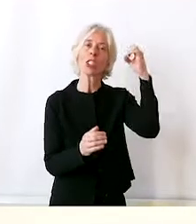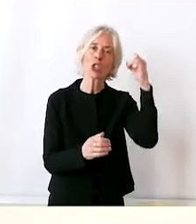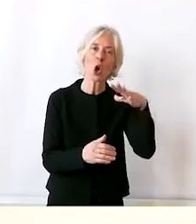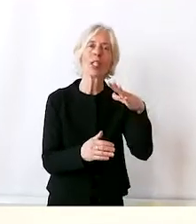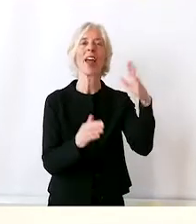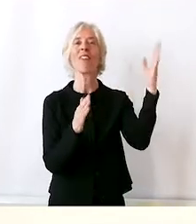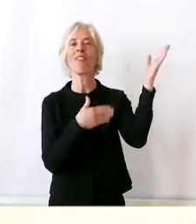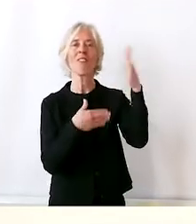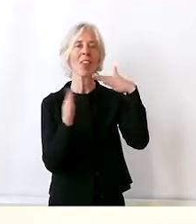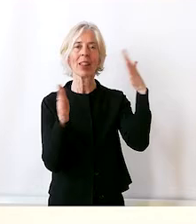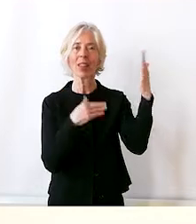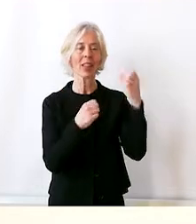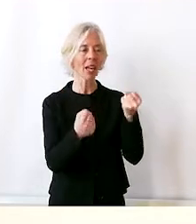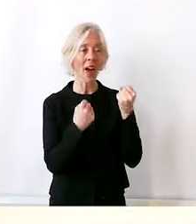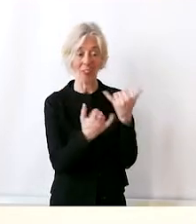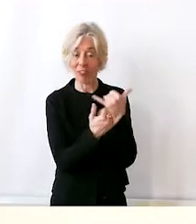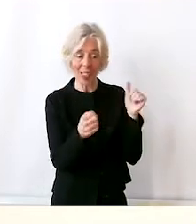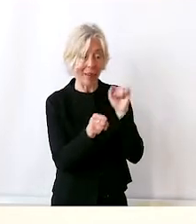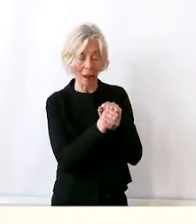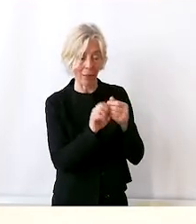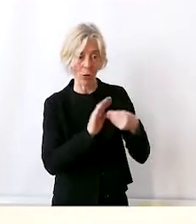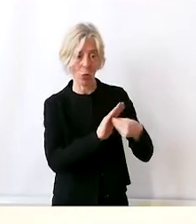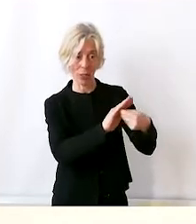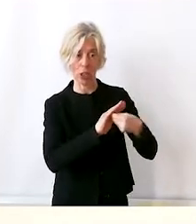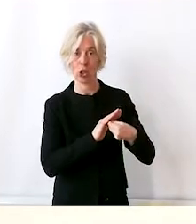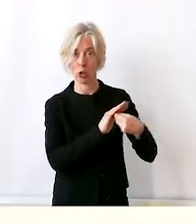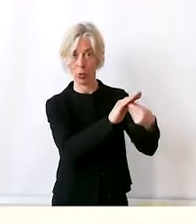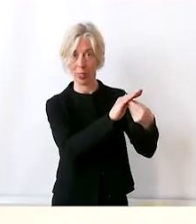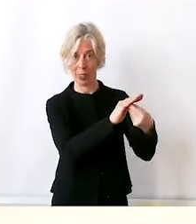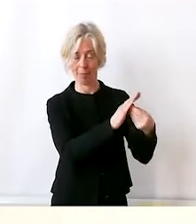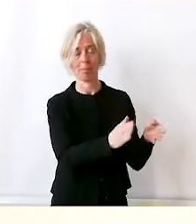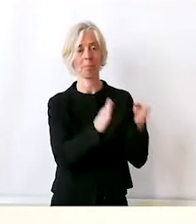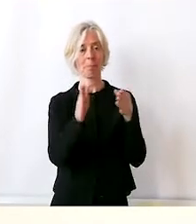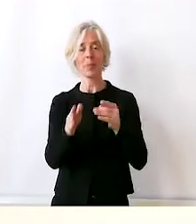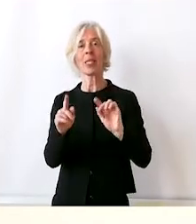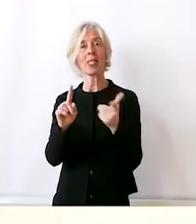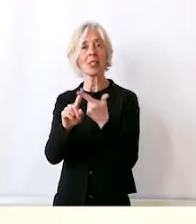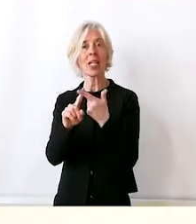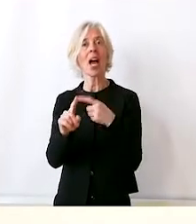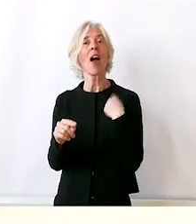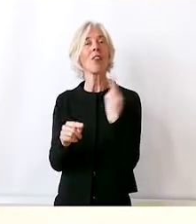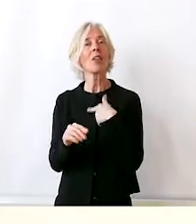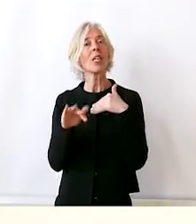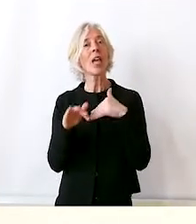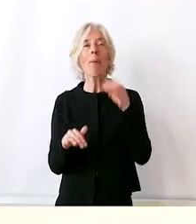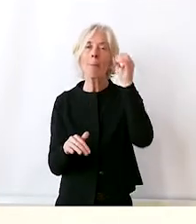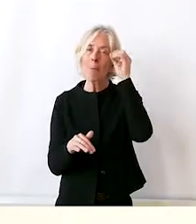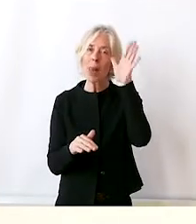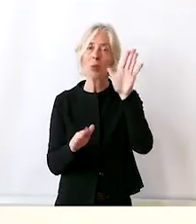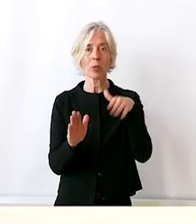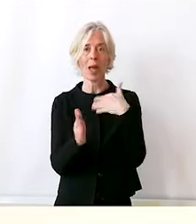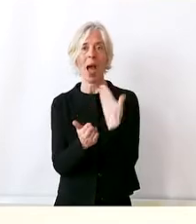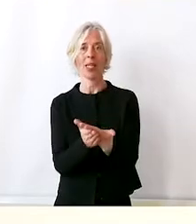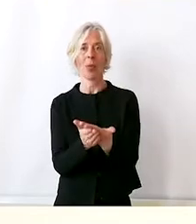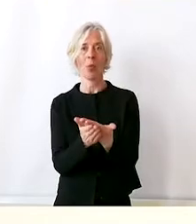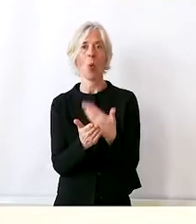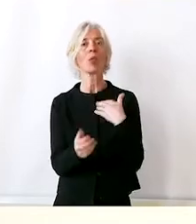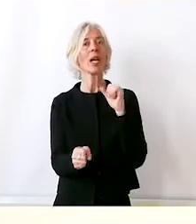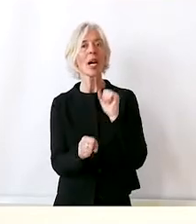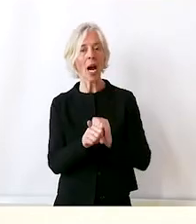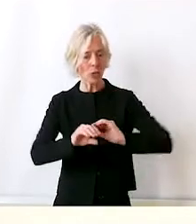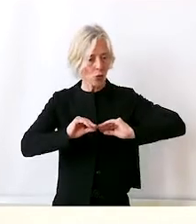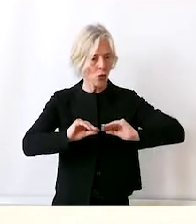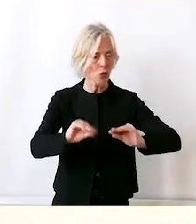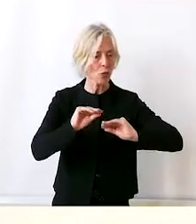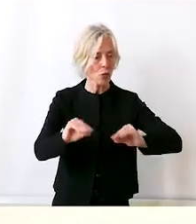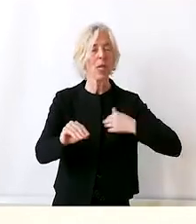wir abbilden. Zum anderen haben wir ein großes Bildungsangebot, in dem es darum geht, Bildung an die Betriebe